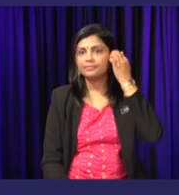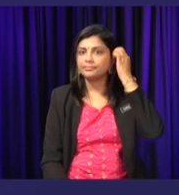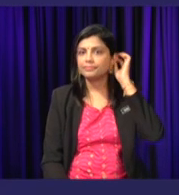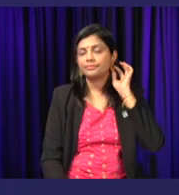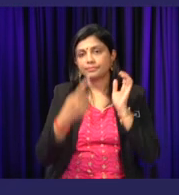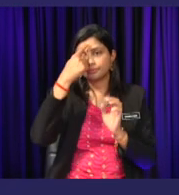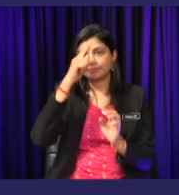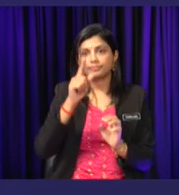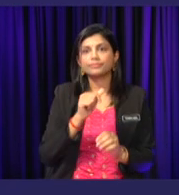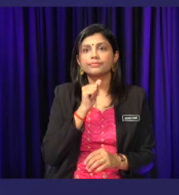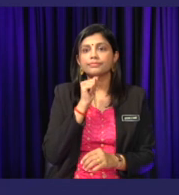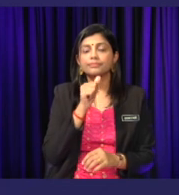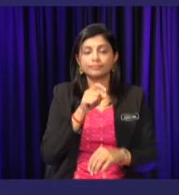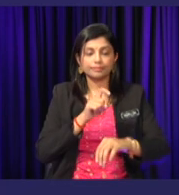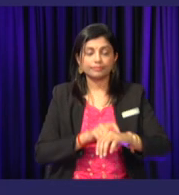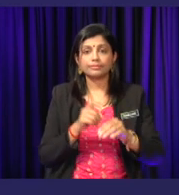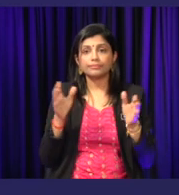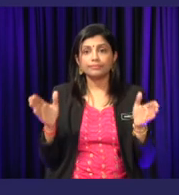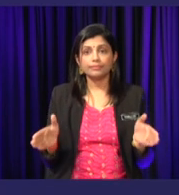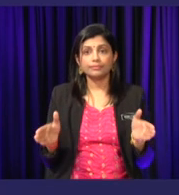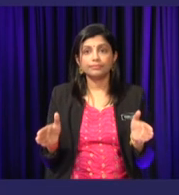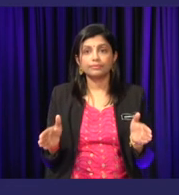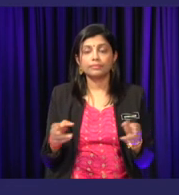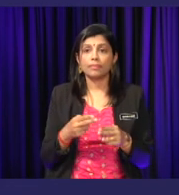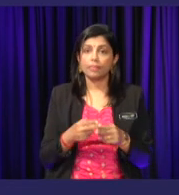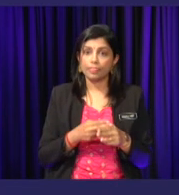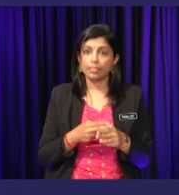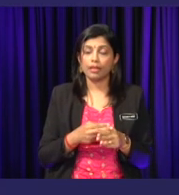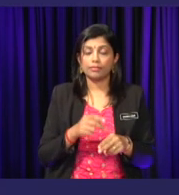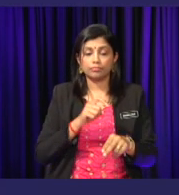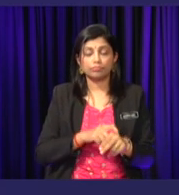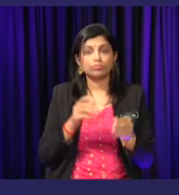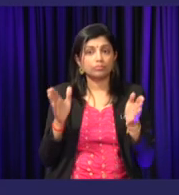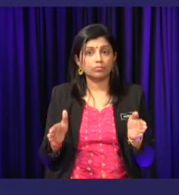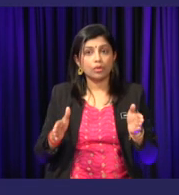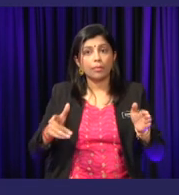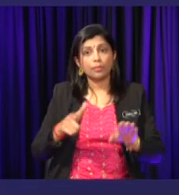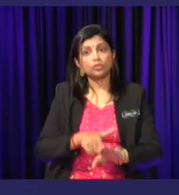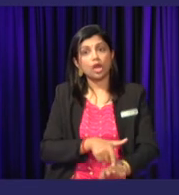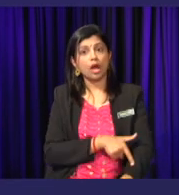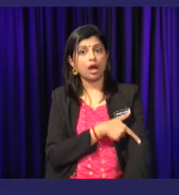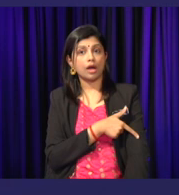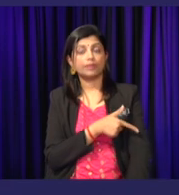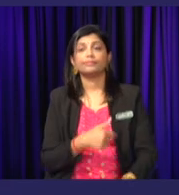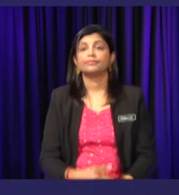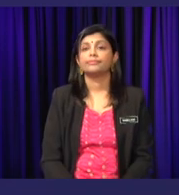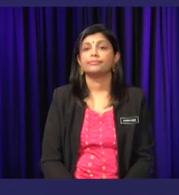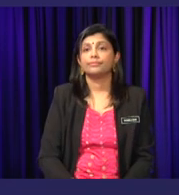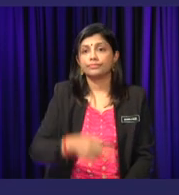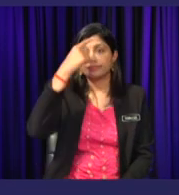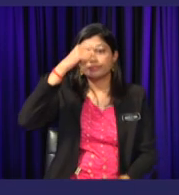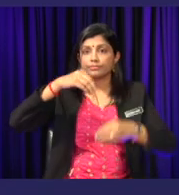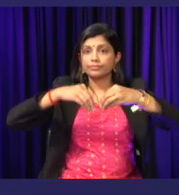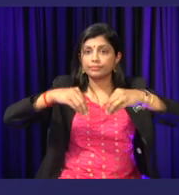supaya cuaca panas itu tidak berlaku lagi pada masa akan datang dia cadangkan supaya tanam pupuk pokok buah-buahan